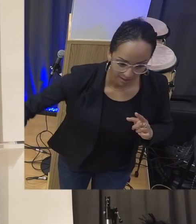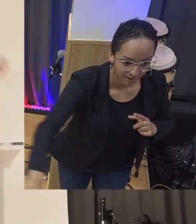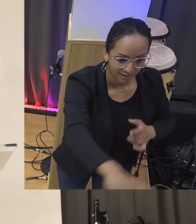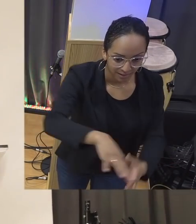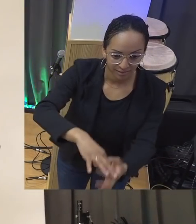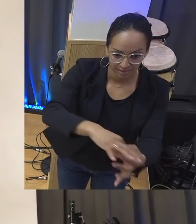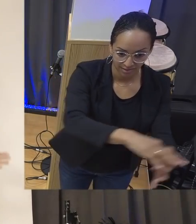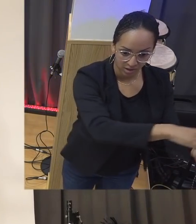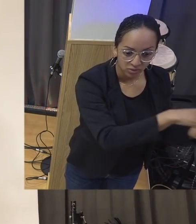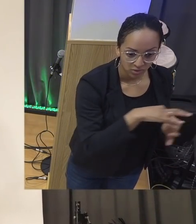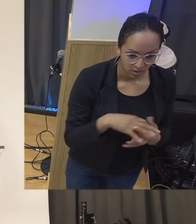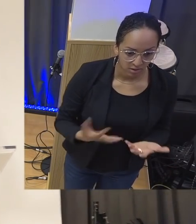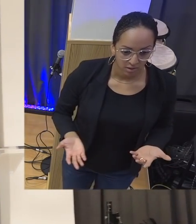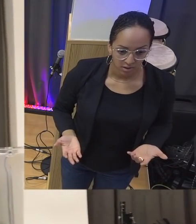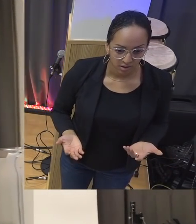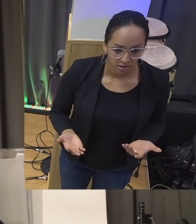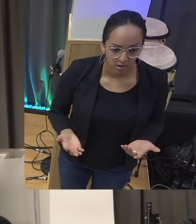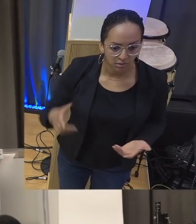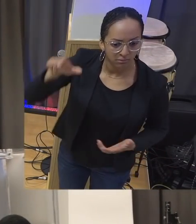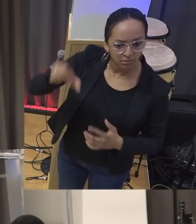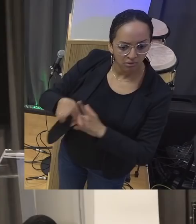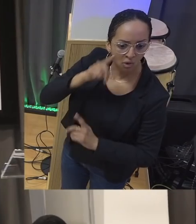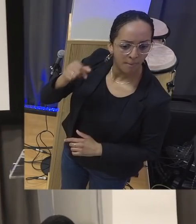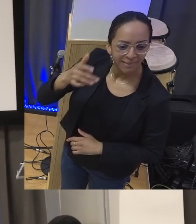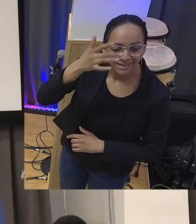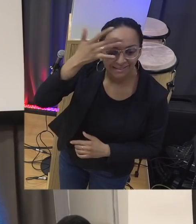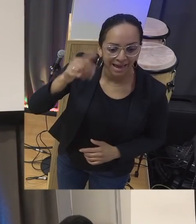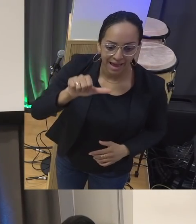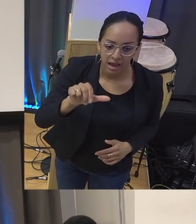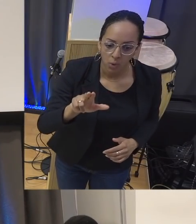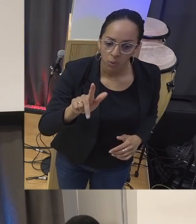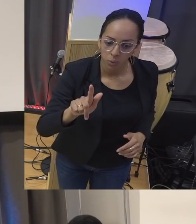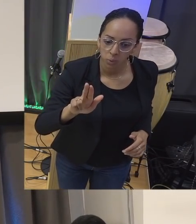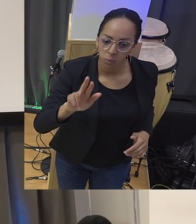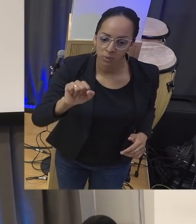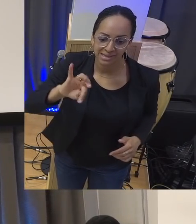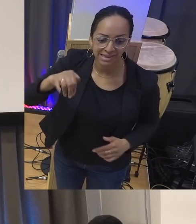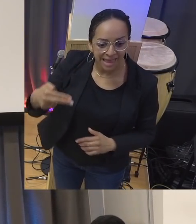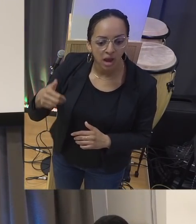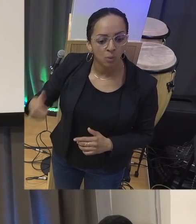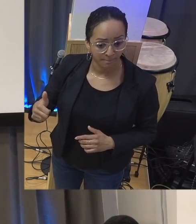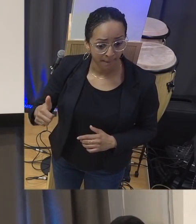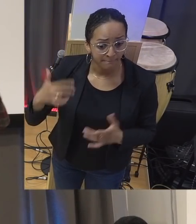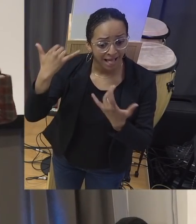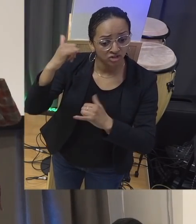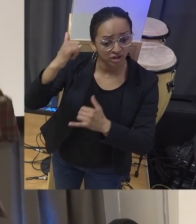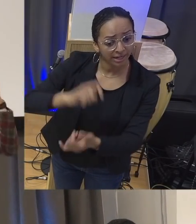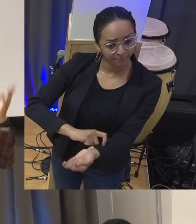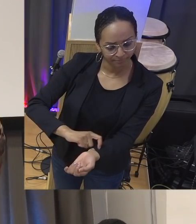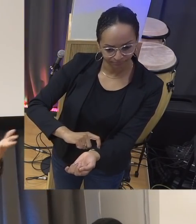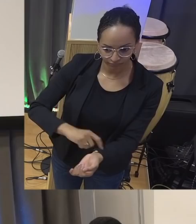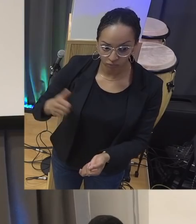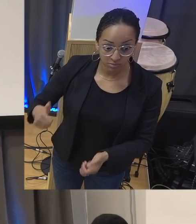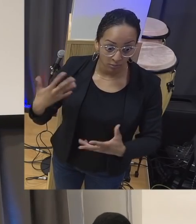ce matin par l'amour. Saint Augustin, qui est un compatriote, qui est un cousin, qui est d'origine algérienne, puisqu'il est berbère, l'un des plus grands pères